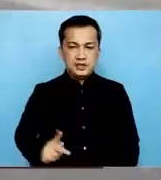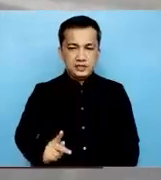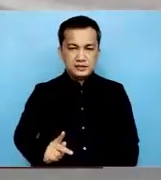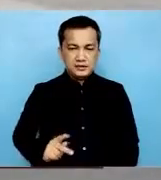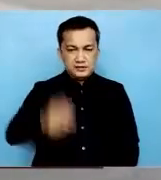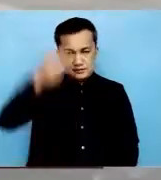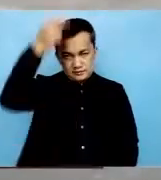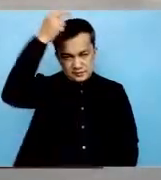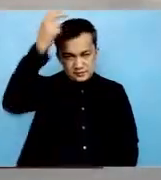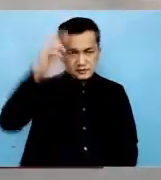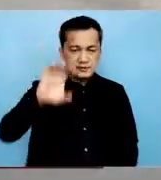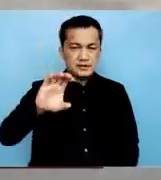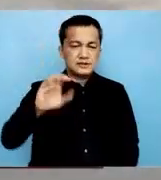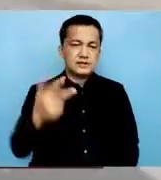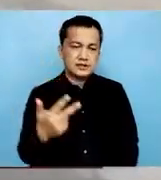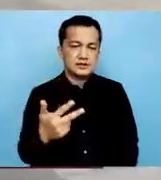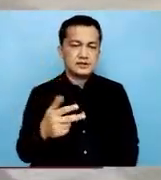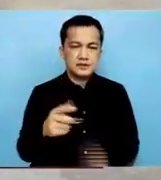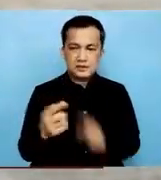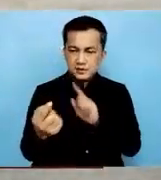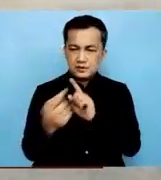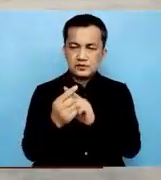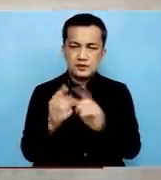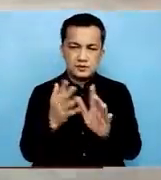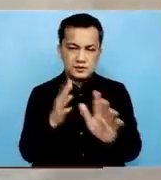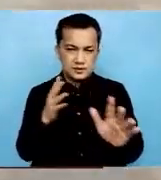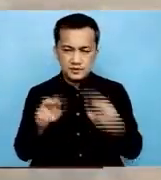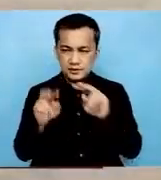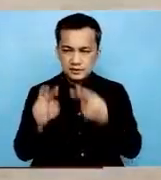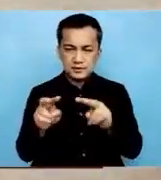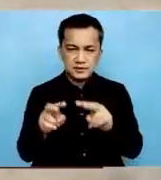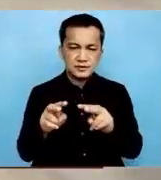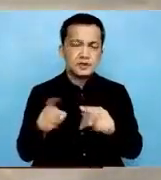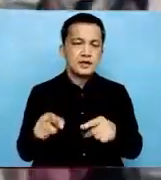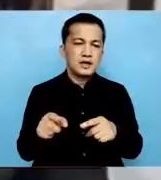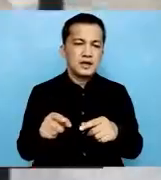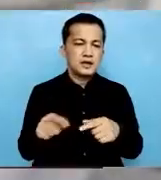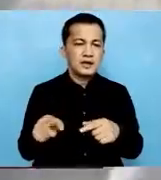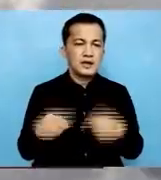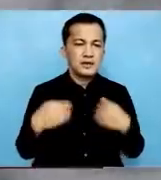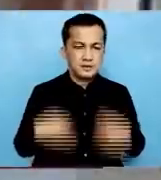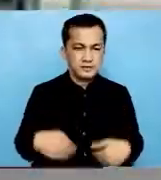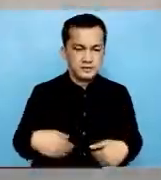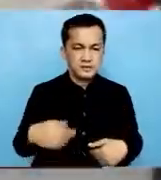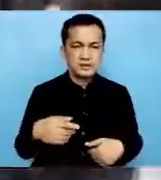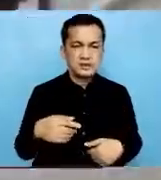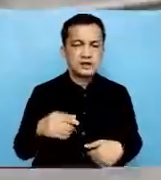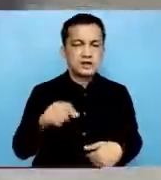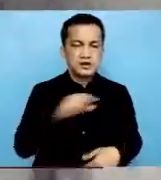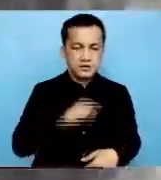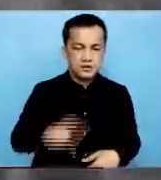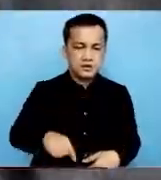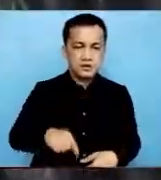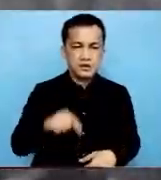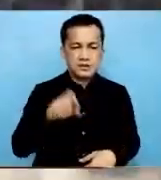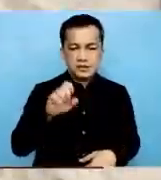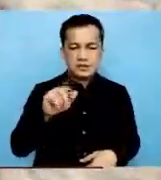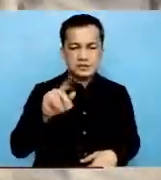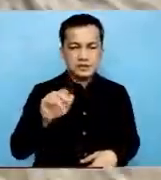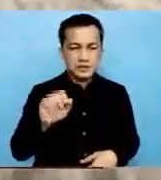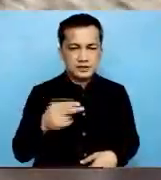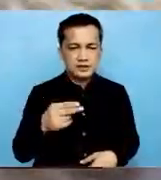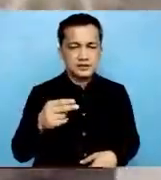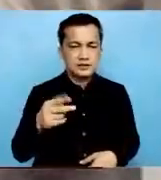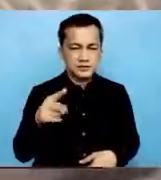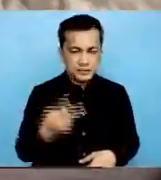Mary Jane noong isang taon sa mahabang pila para makita ang labi ni Queen Elizabeth II sa Parliament Hall. At ngayon, muli na naman